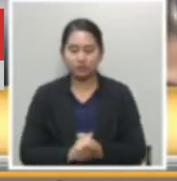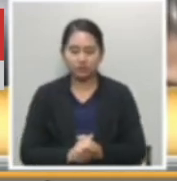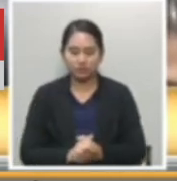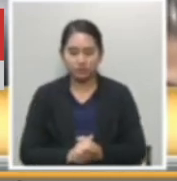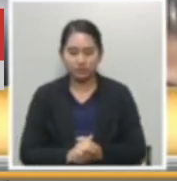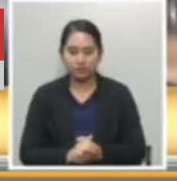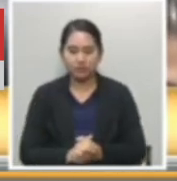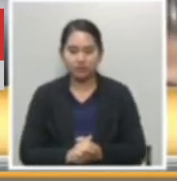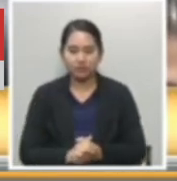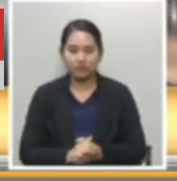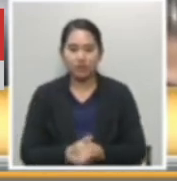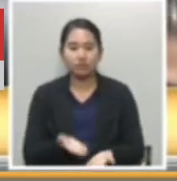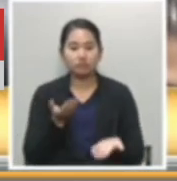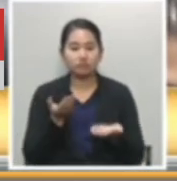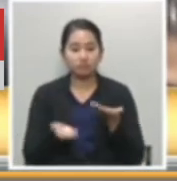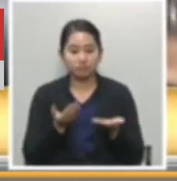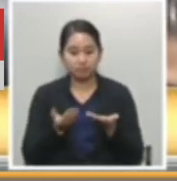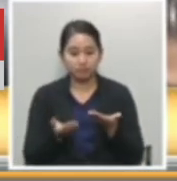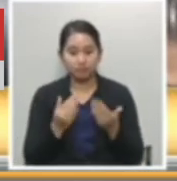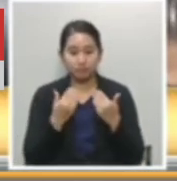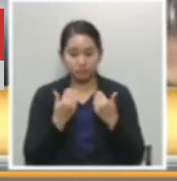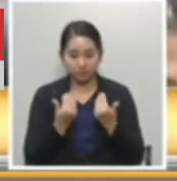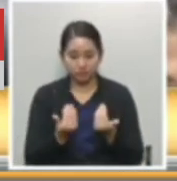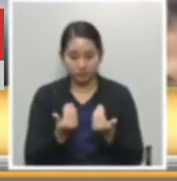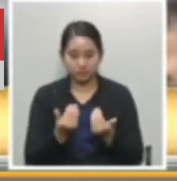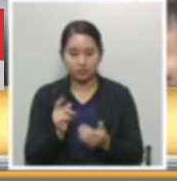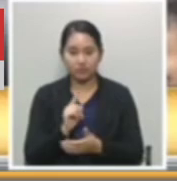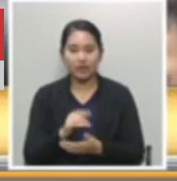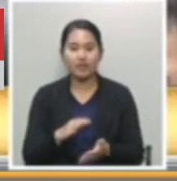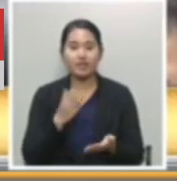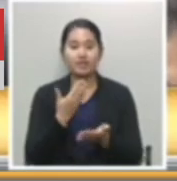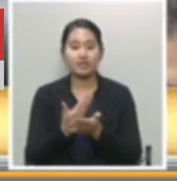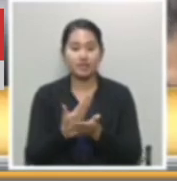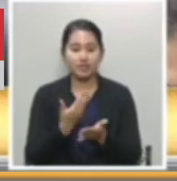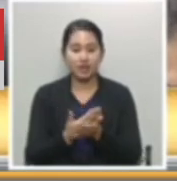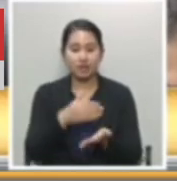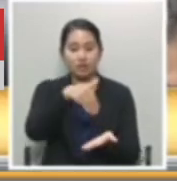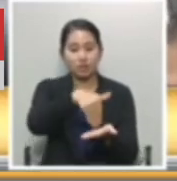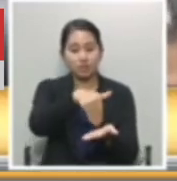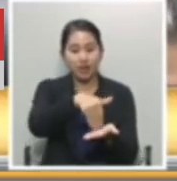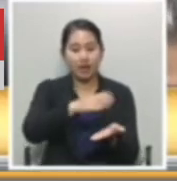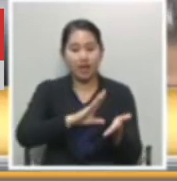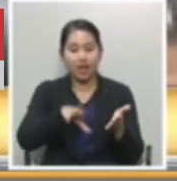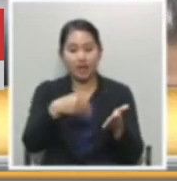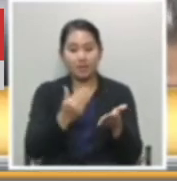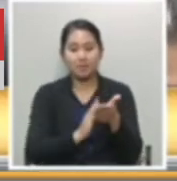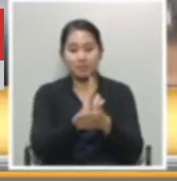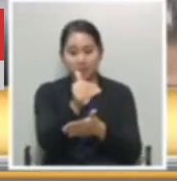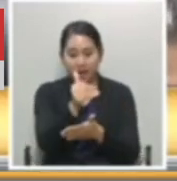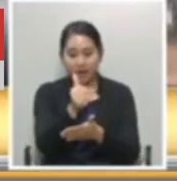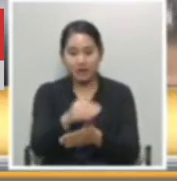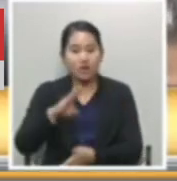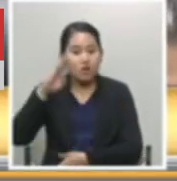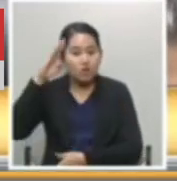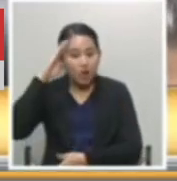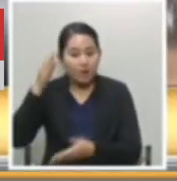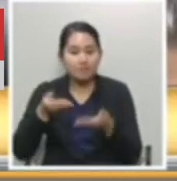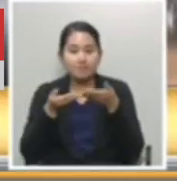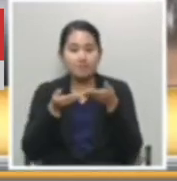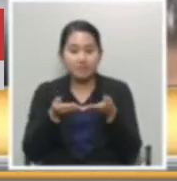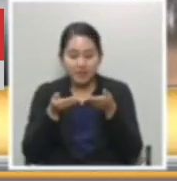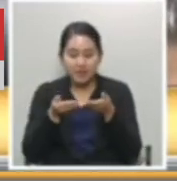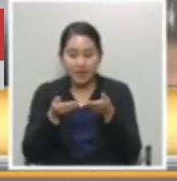ครับหรือว่าล่าสุดนะครับการอนุมัติงบกลางให้กับกองทัพเรือเนี่ยนะครับไปสร้างบ้าน